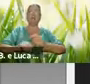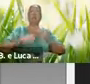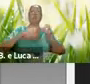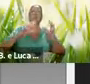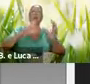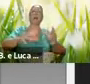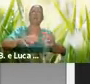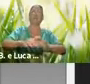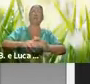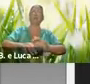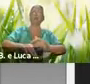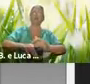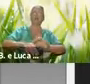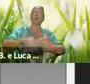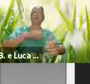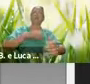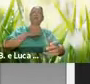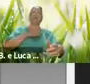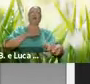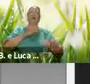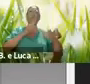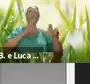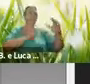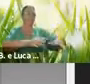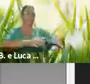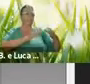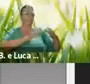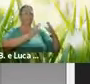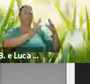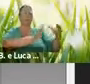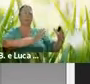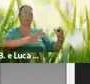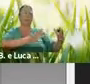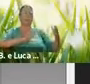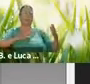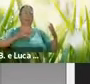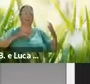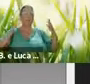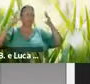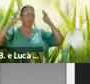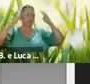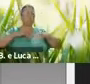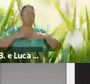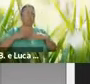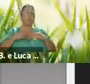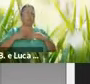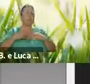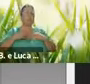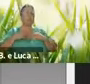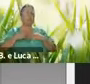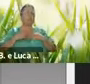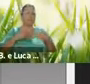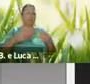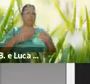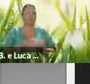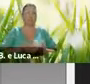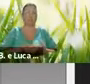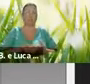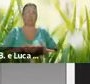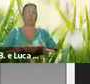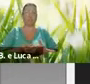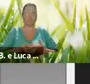noi assorbiamo, no? Noi occultiamo, lasciamo perdere la onda del nostro proprio pensiero,